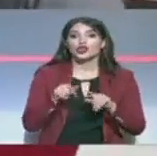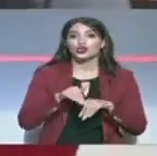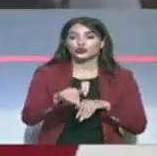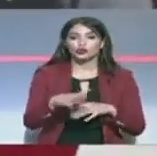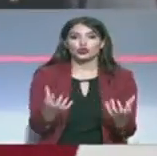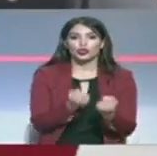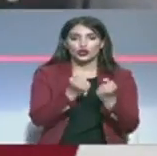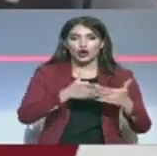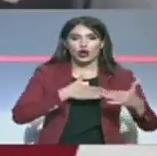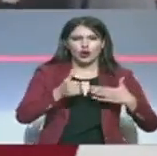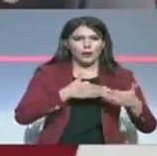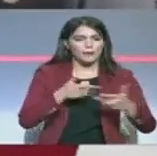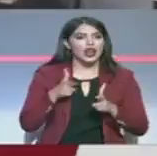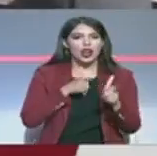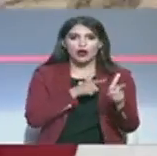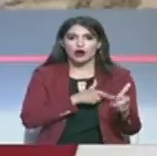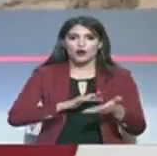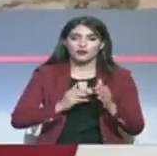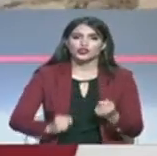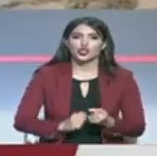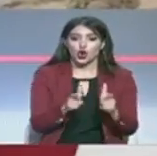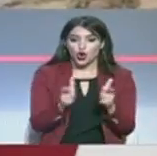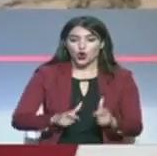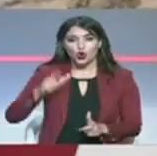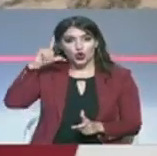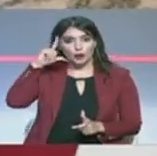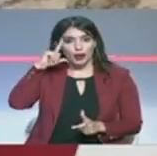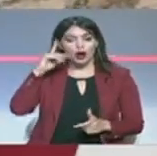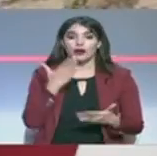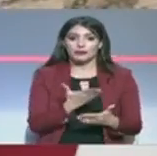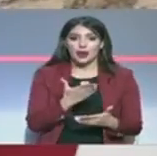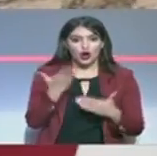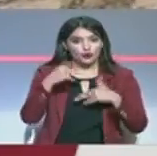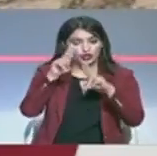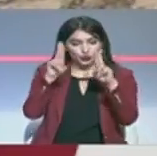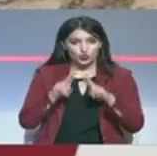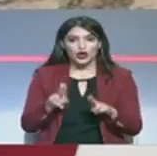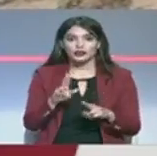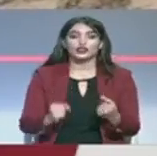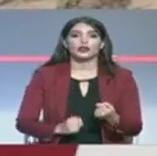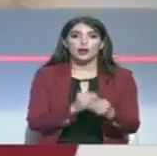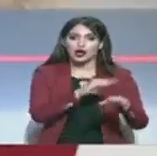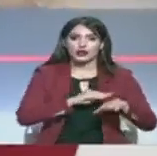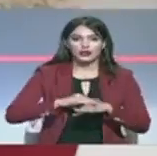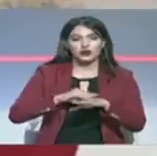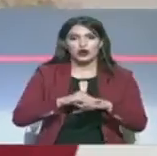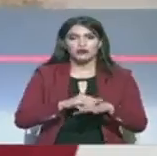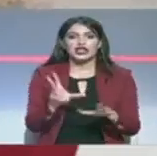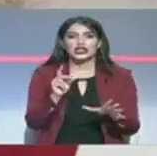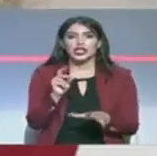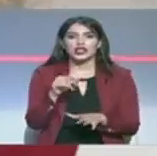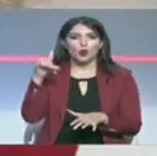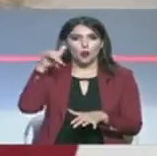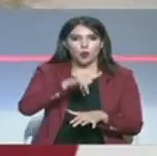نقل مواد إلى غرب ليبيا لمساعدة حكومة الوفاق الوطني المعترف بها دوليا من خلال توجيه ما لا يقل عن 30